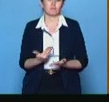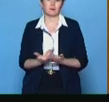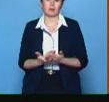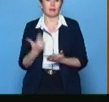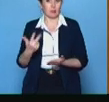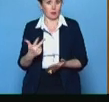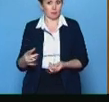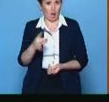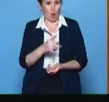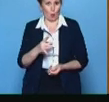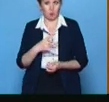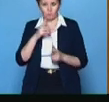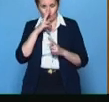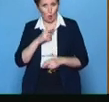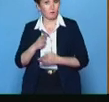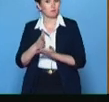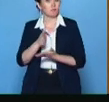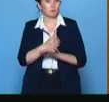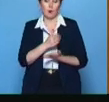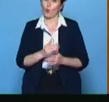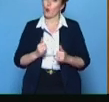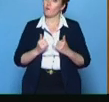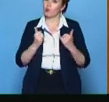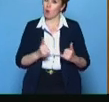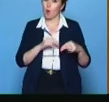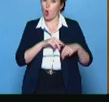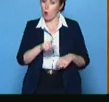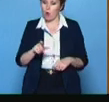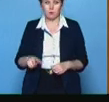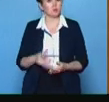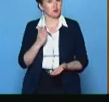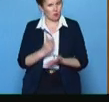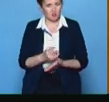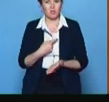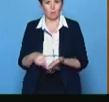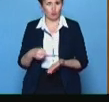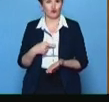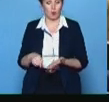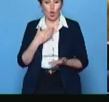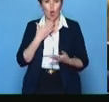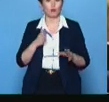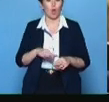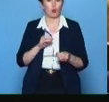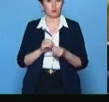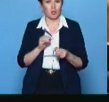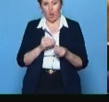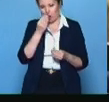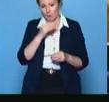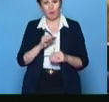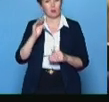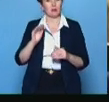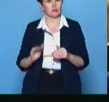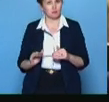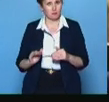3 района уже. Уважаемые коллеги, к сожалению, качество устранения замечаний пока остается низким. С контроля дом